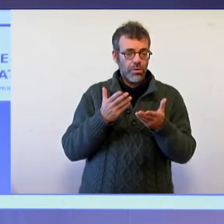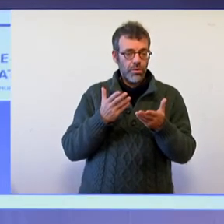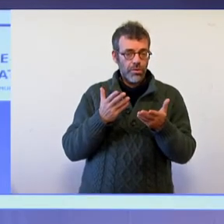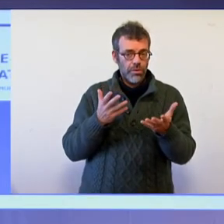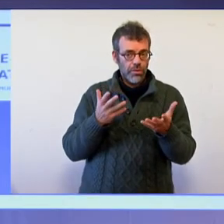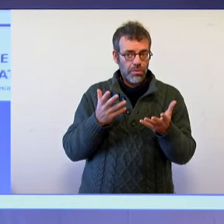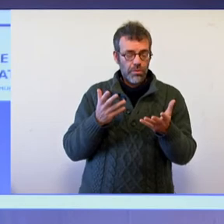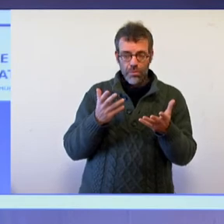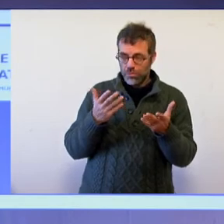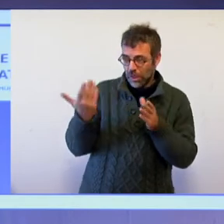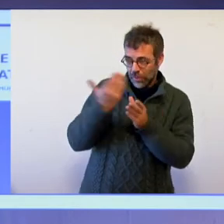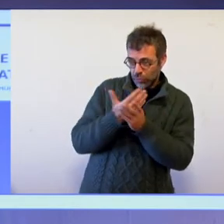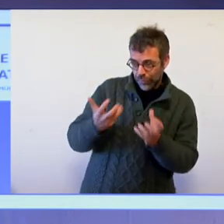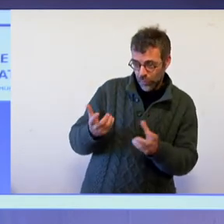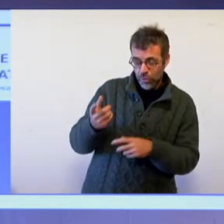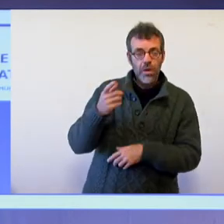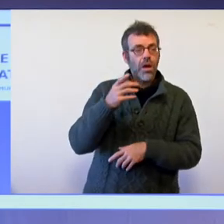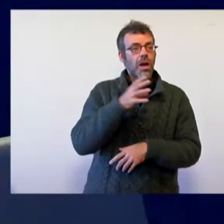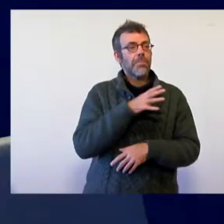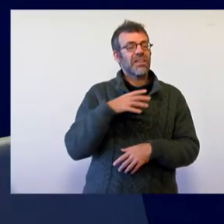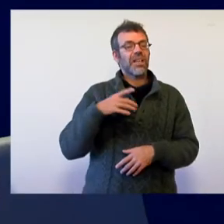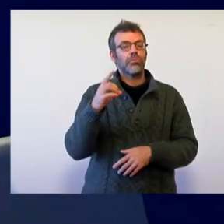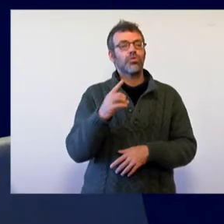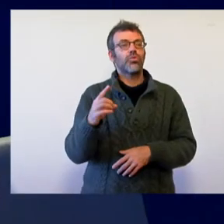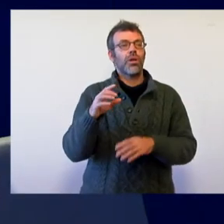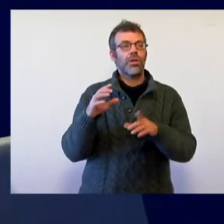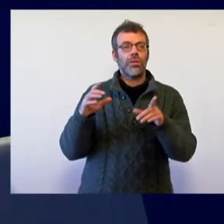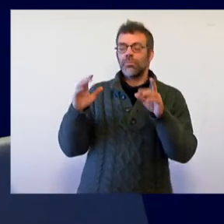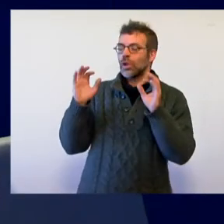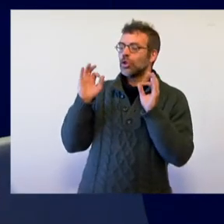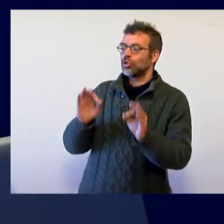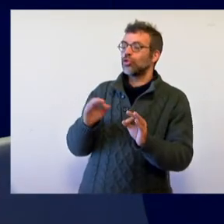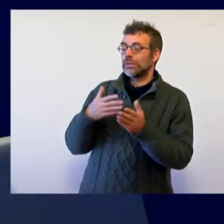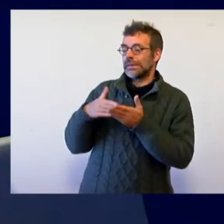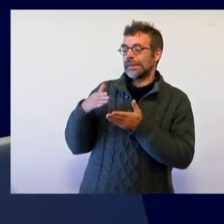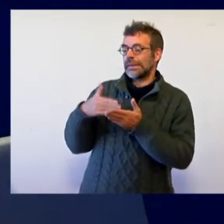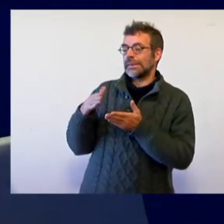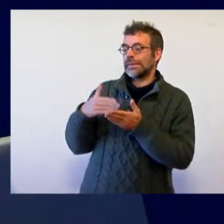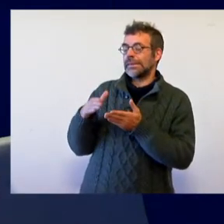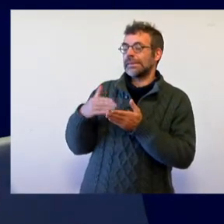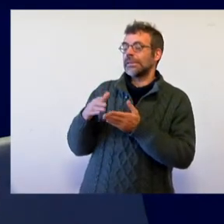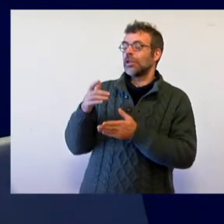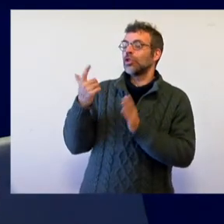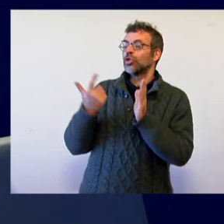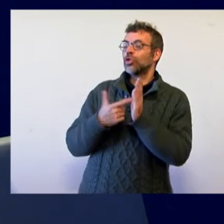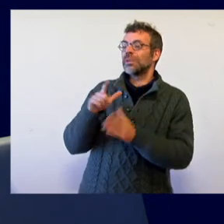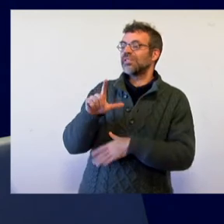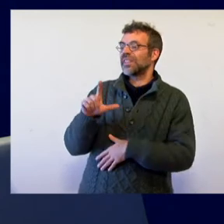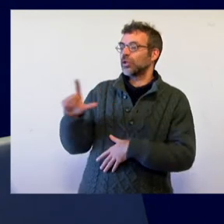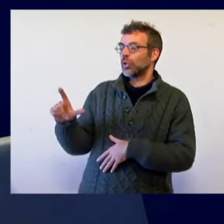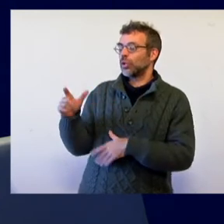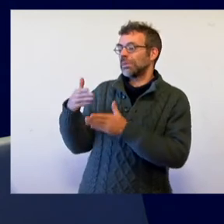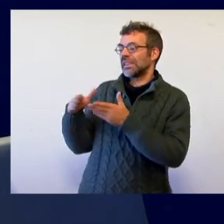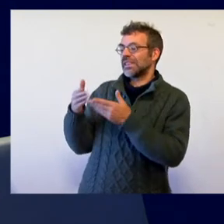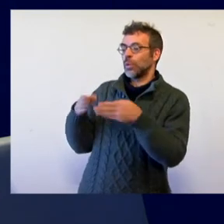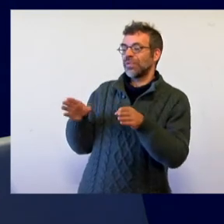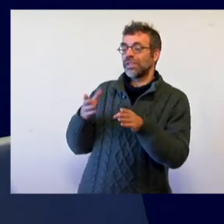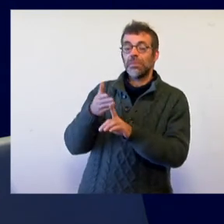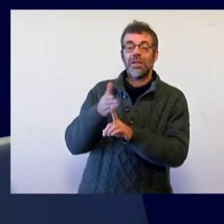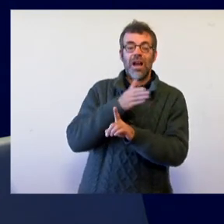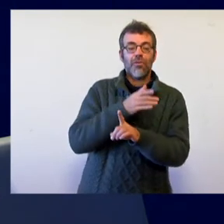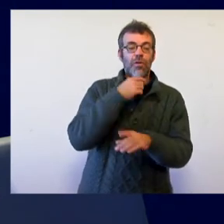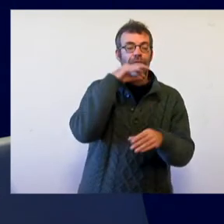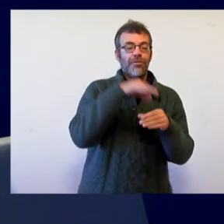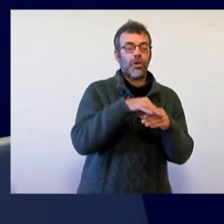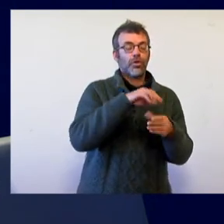Merci, Monsieur le maire. Alors, oui, sur cette affaire, donc, ça, effectivement, c'est juste pour ouvrir les crédits 2022 avant le vote du budget primitif. Et j'avais une proposition concrète et qui devrait